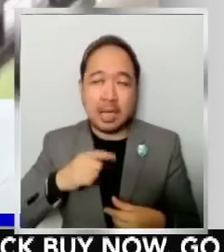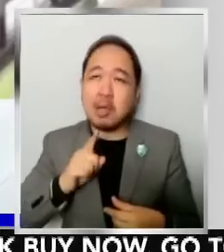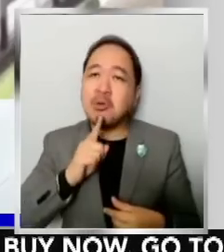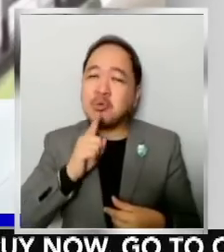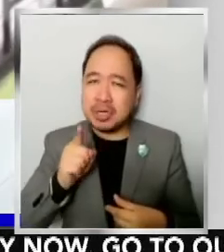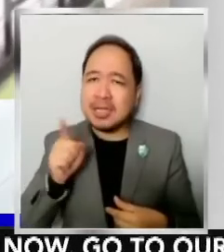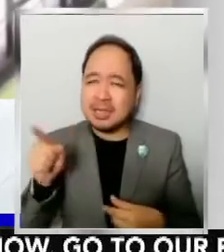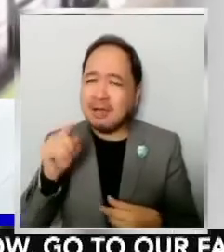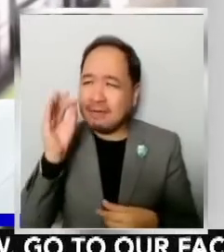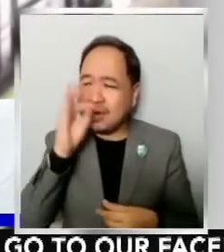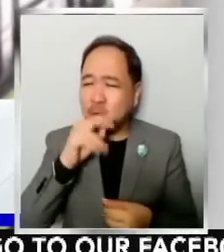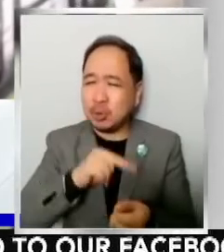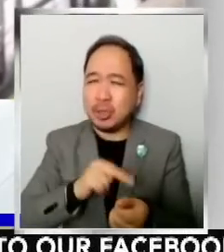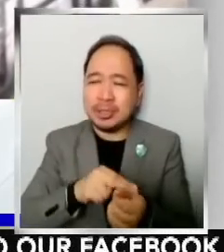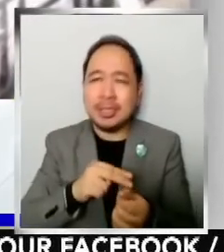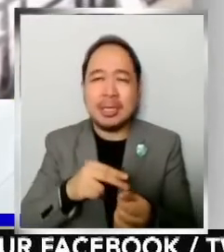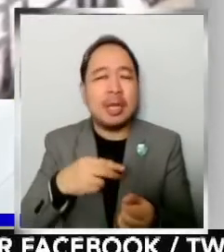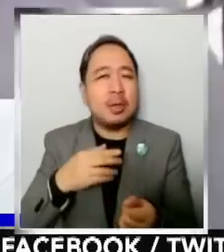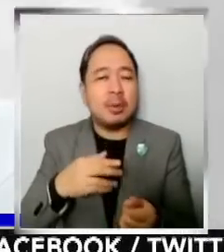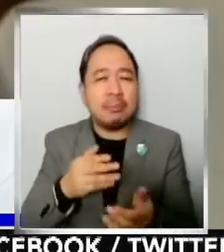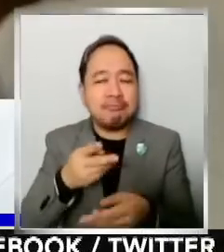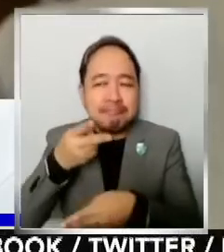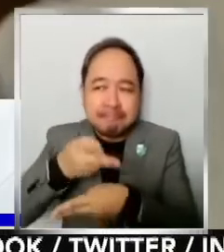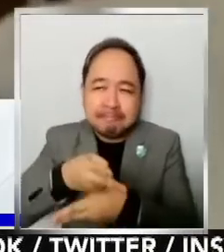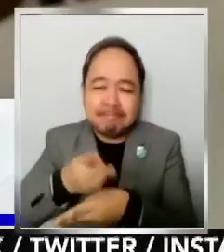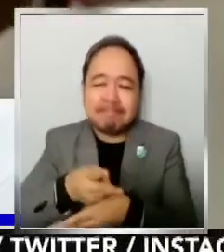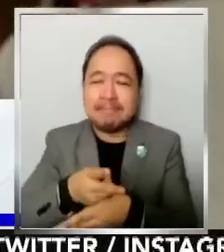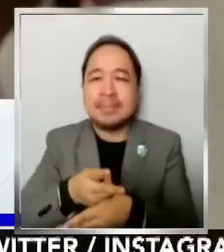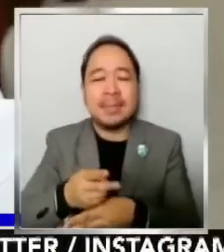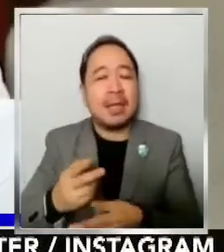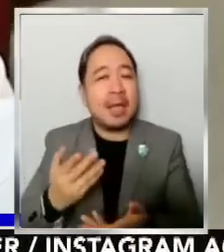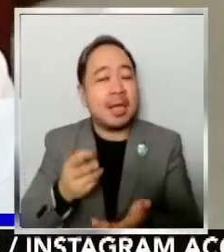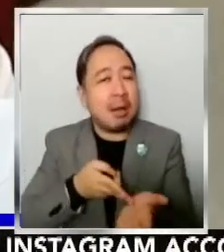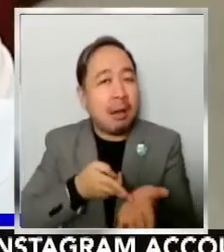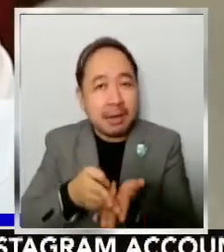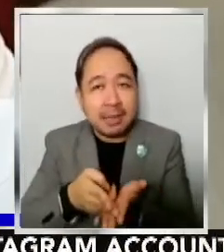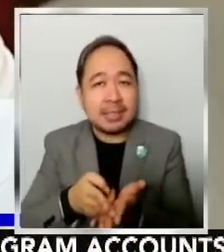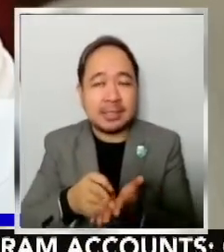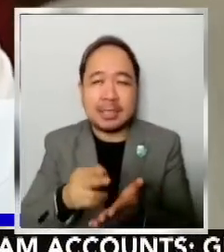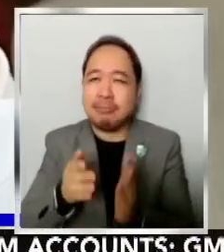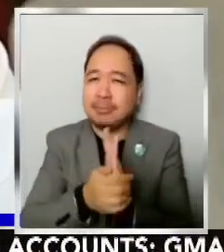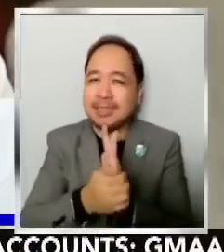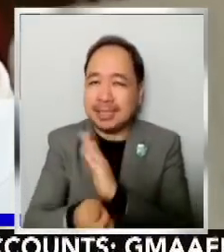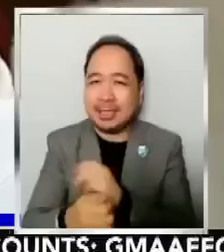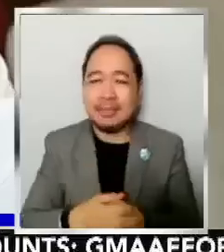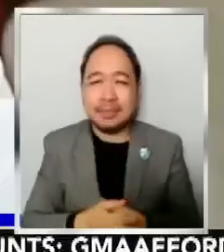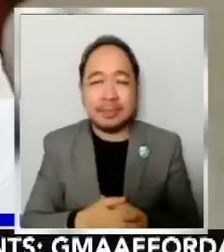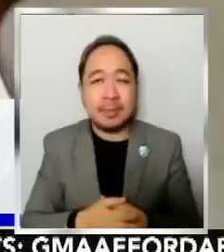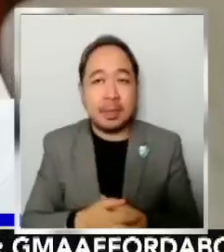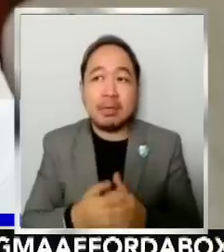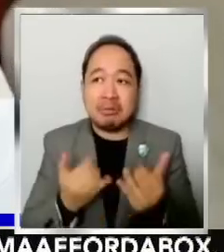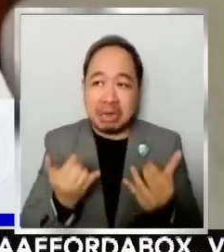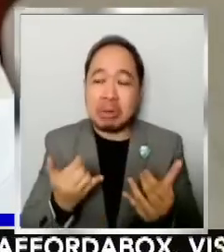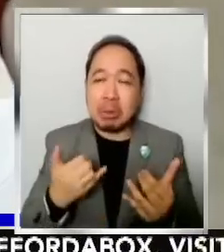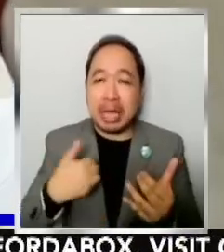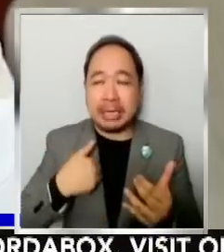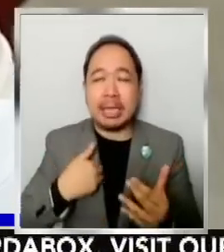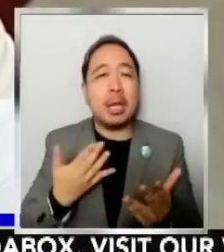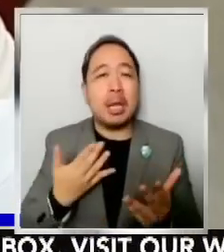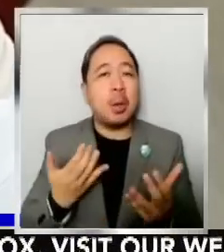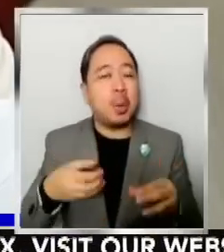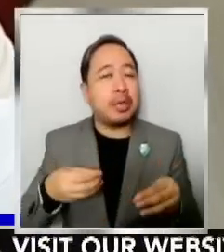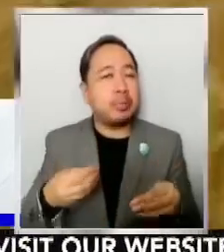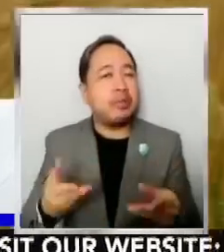maaruga, tapat at magagaling. We want to provide them with an option and an opportunity. We know that they're being sought after by